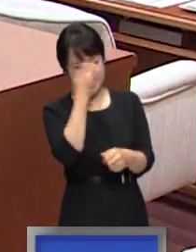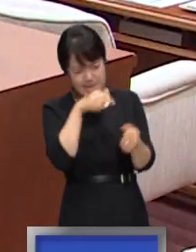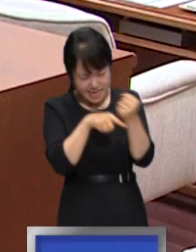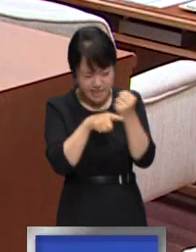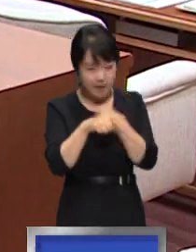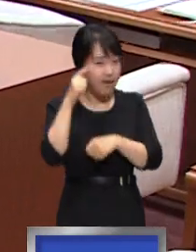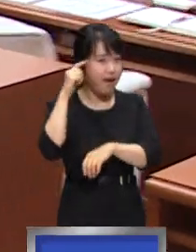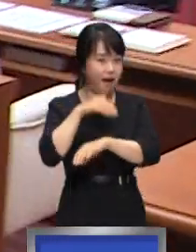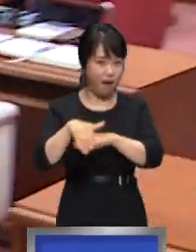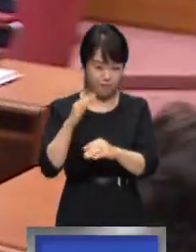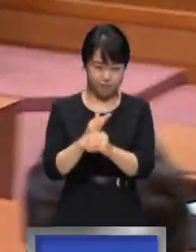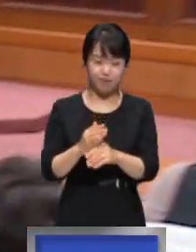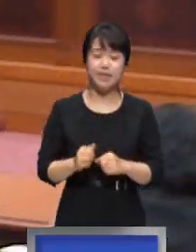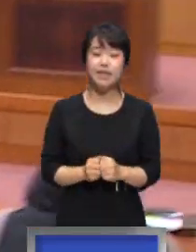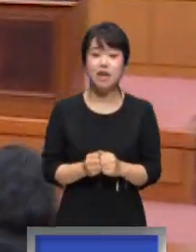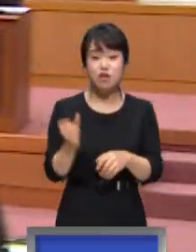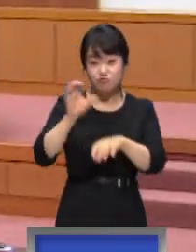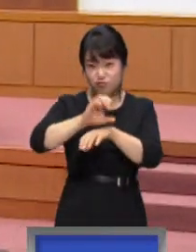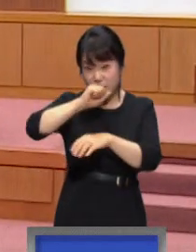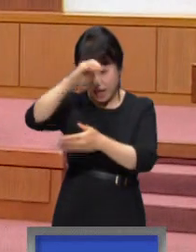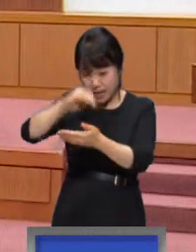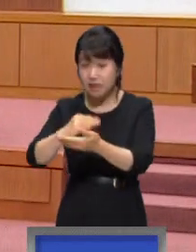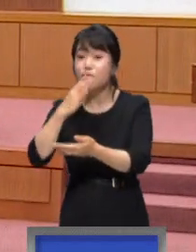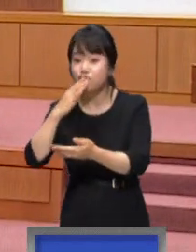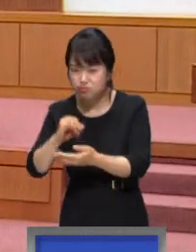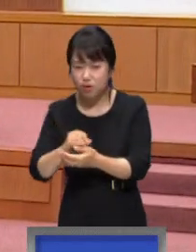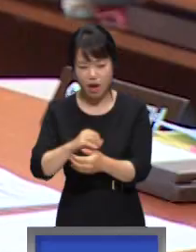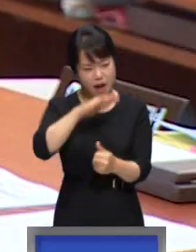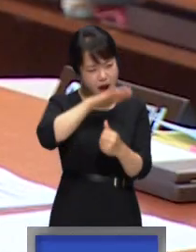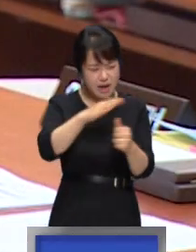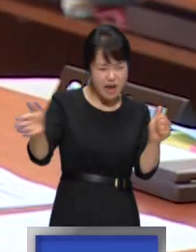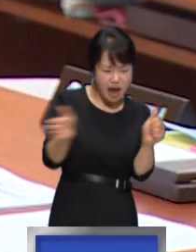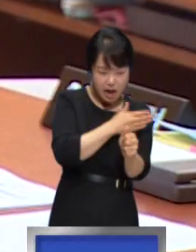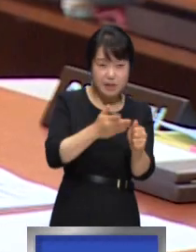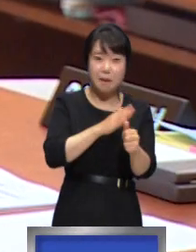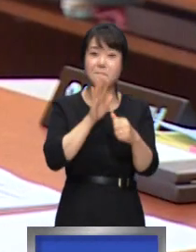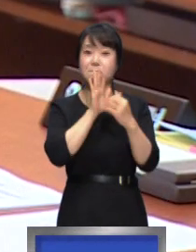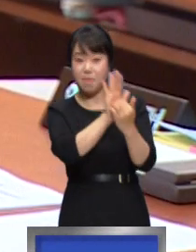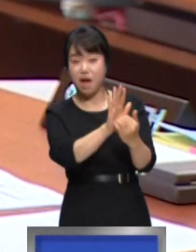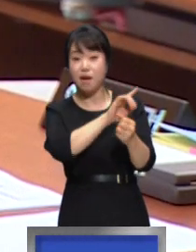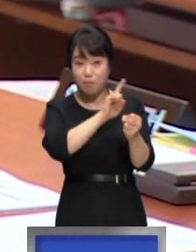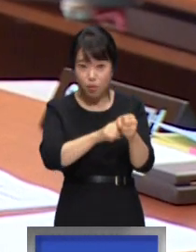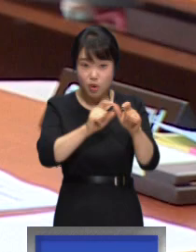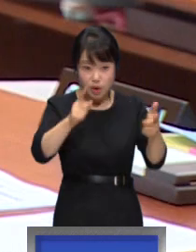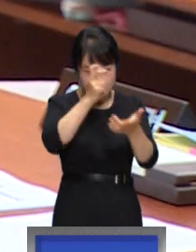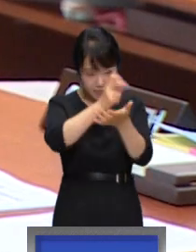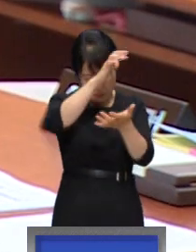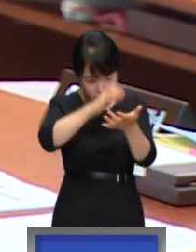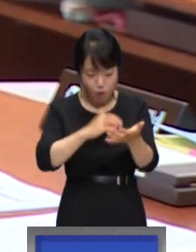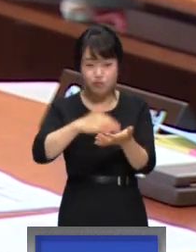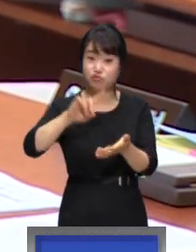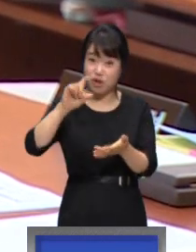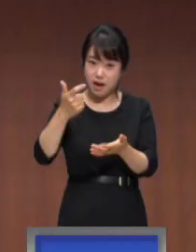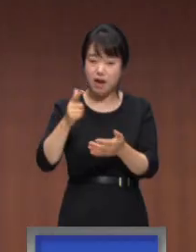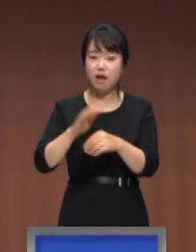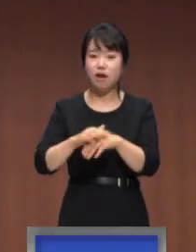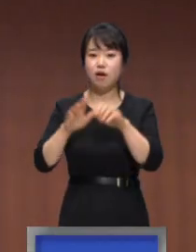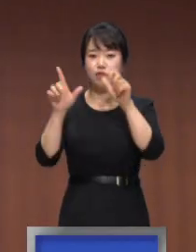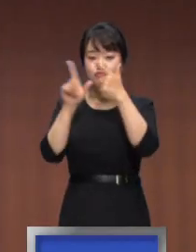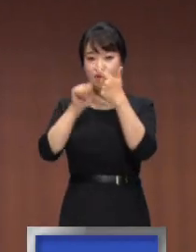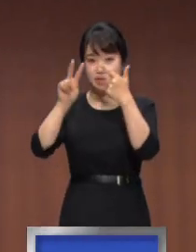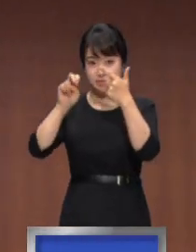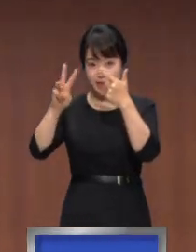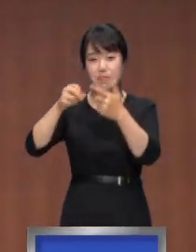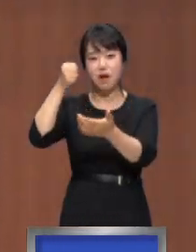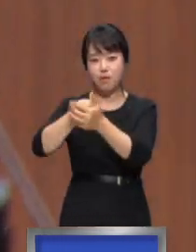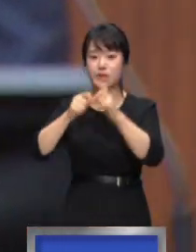대상입니다. 추경안을 비롯해 아동학대 방지 조례 개정안 등 16개의 조례안은 오는 23일 최종